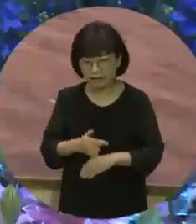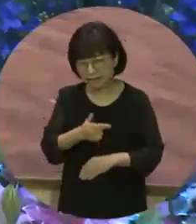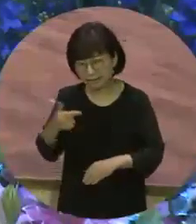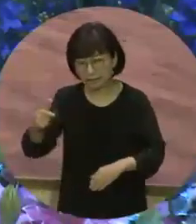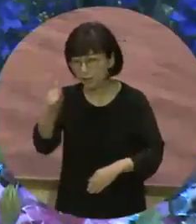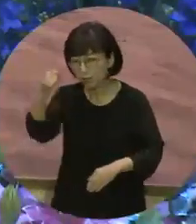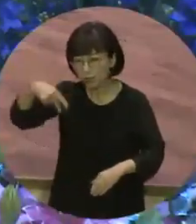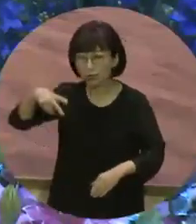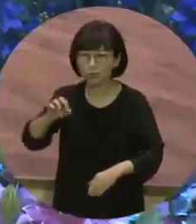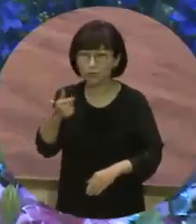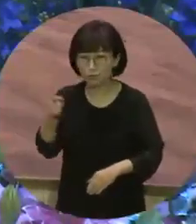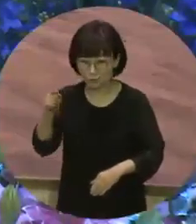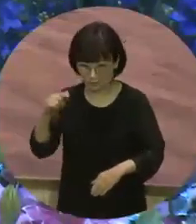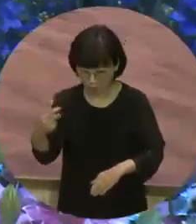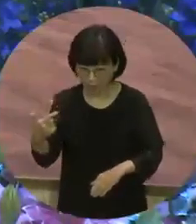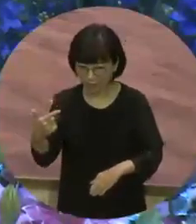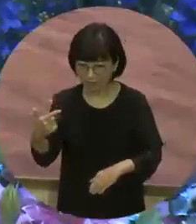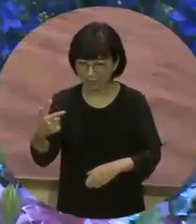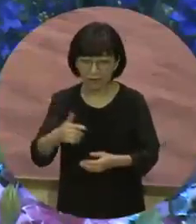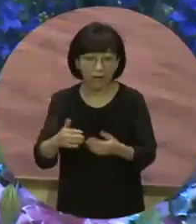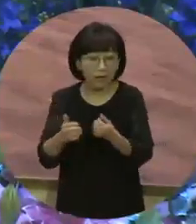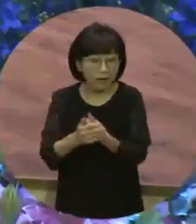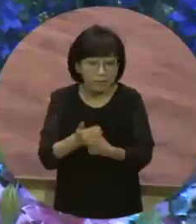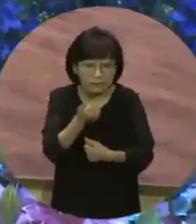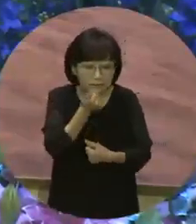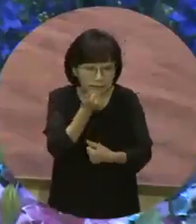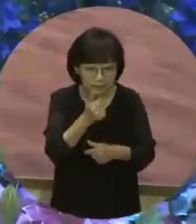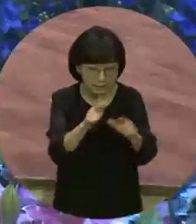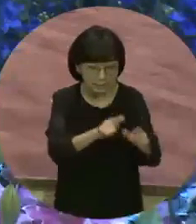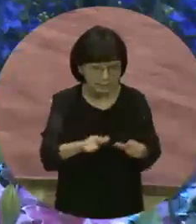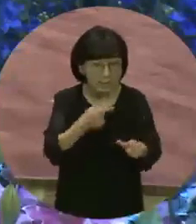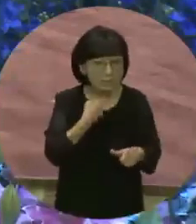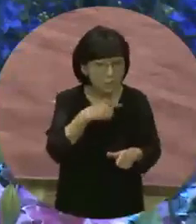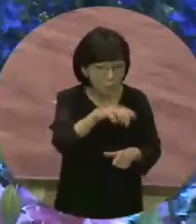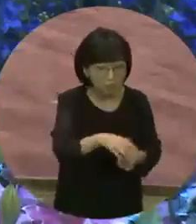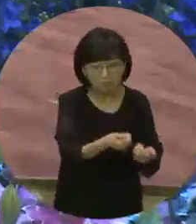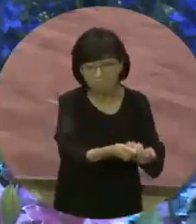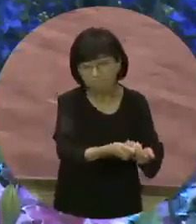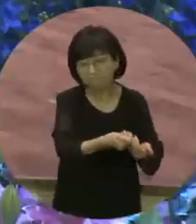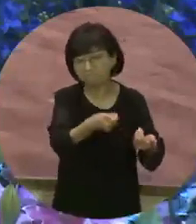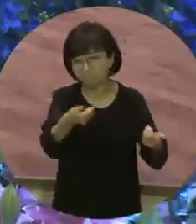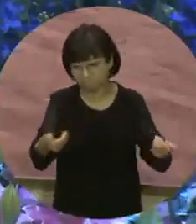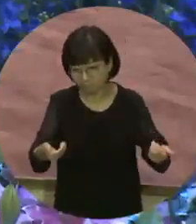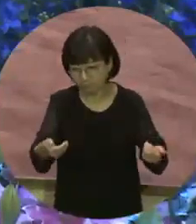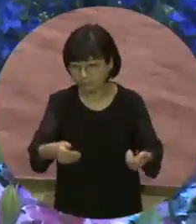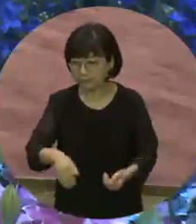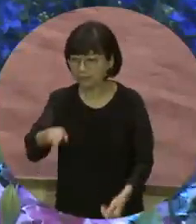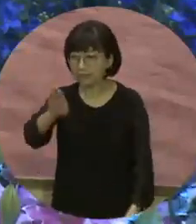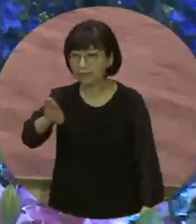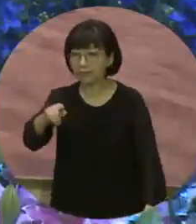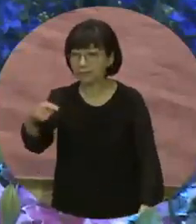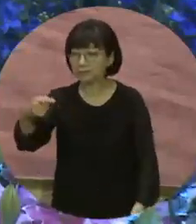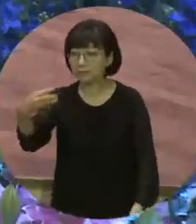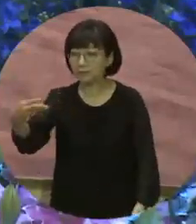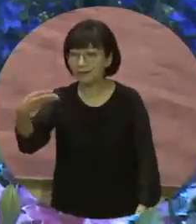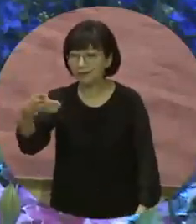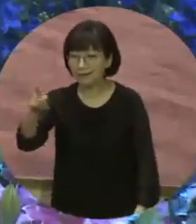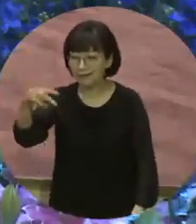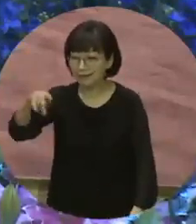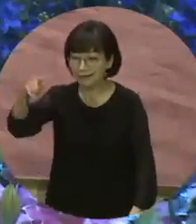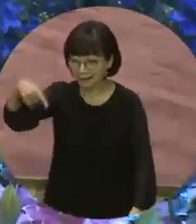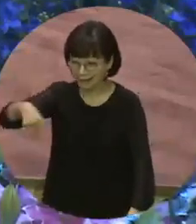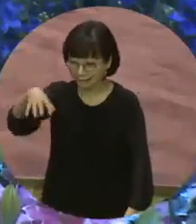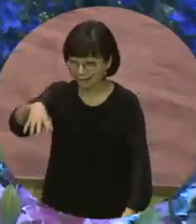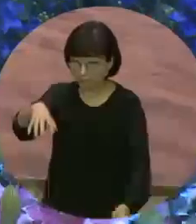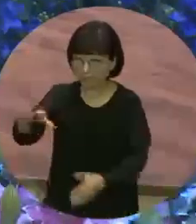그래서 이삭은 자신이 살고 있던 지역을 떠나가지고 블레셋 왕 아비멜렉이 살던